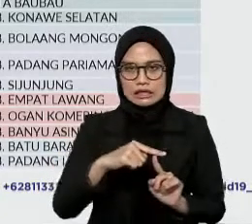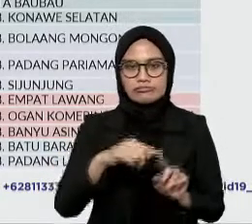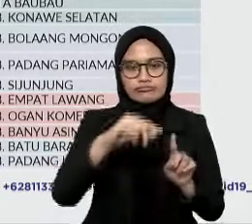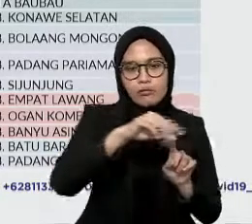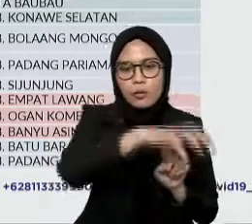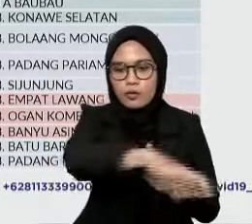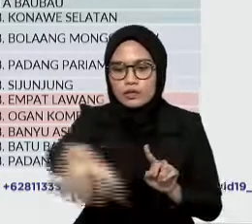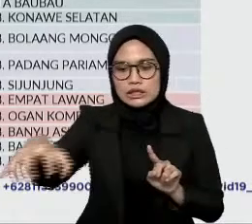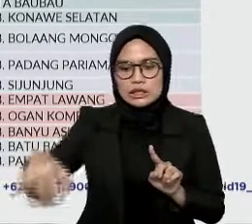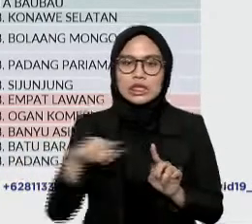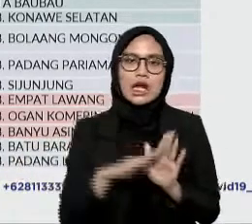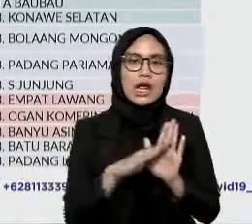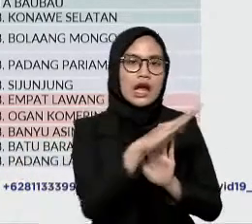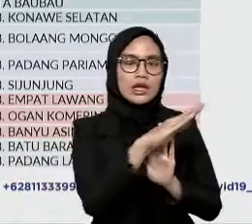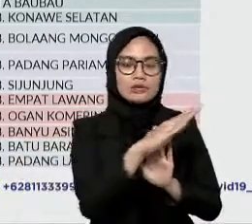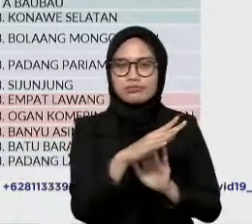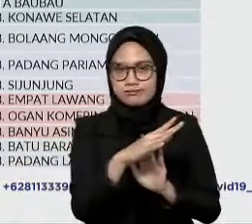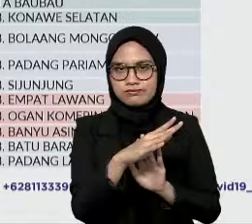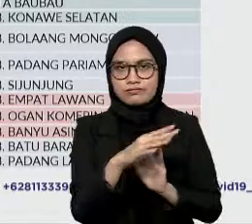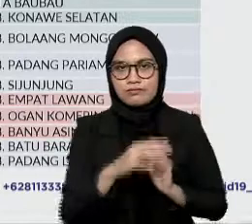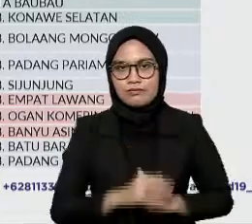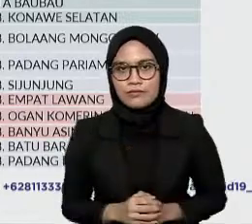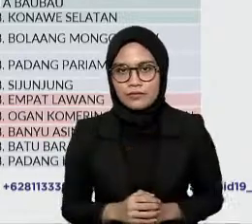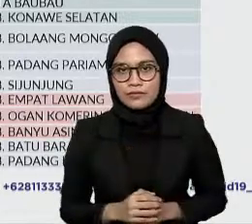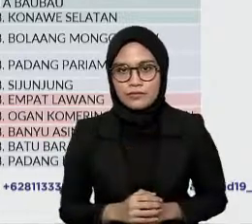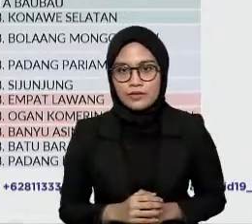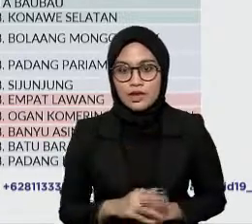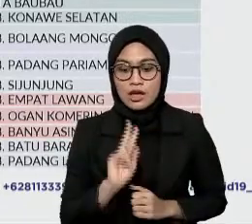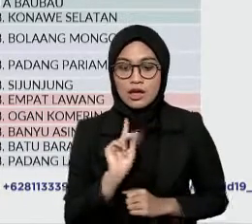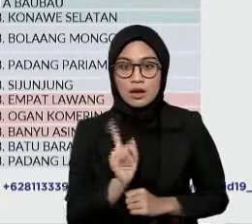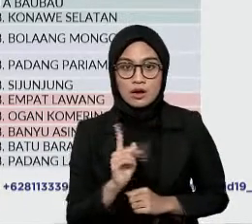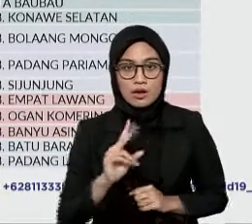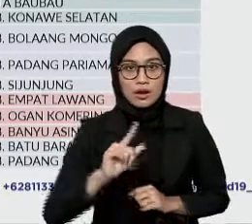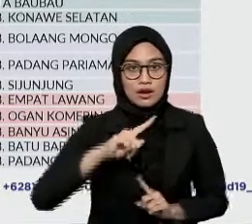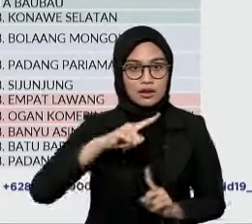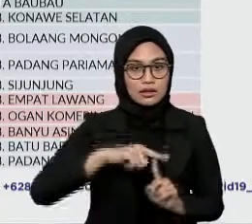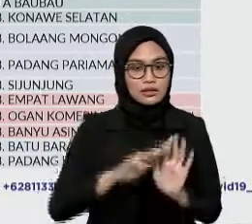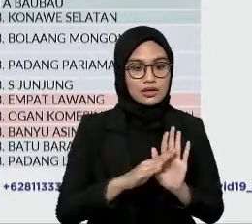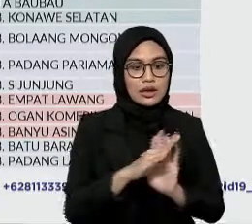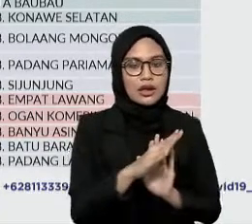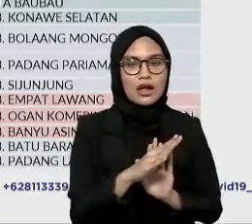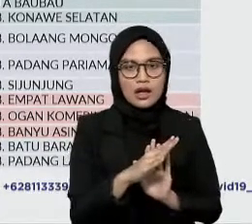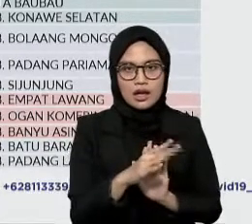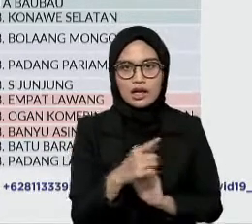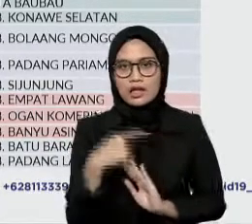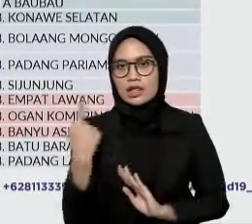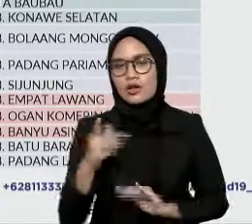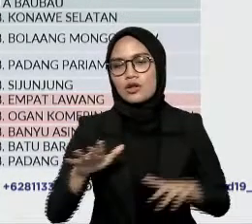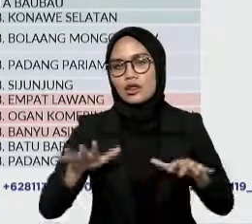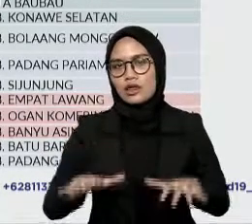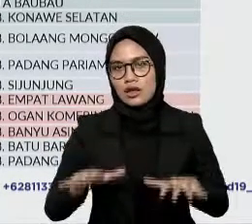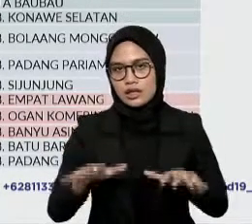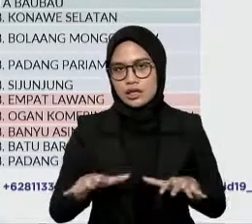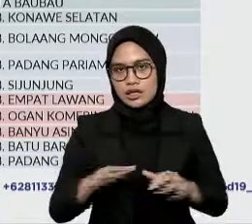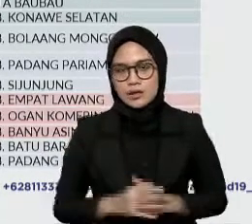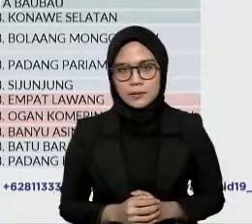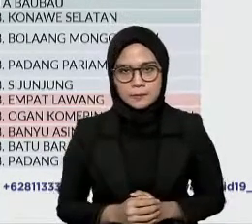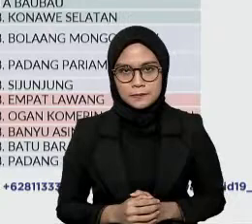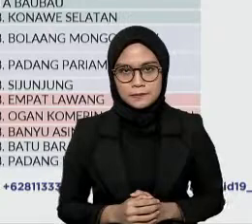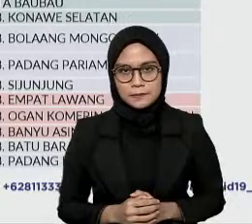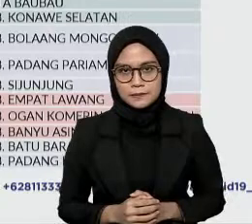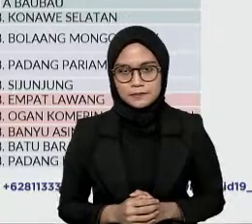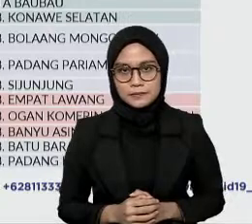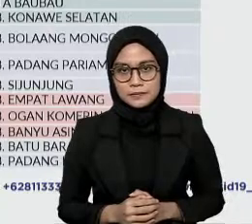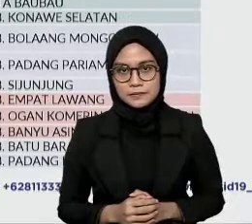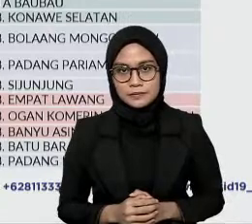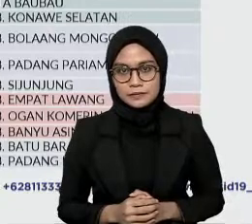provinsi. Naiknya RT seyogyanya menjadi alarm dini dalam penetapan langkah-langkah pengendalian.